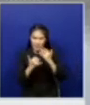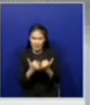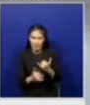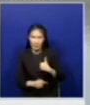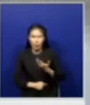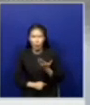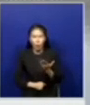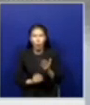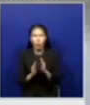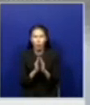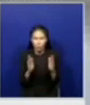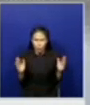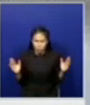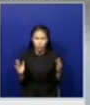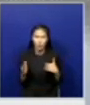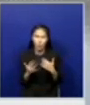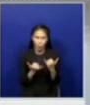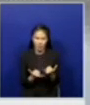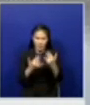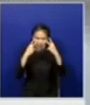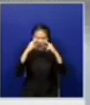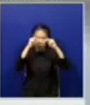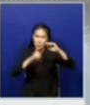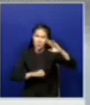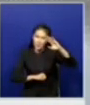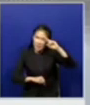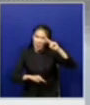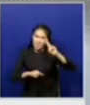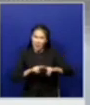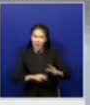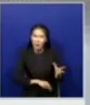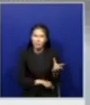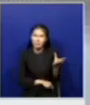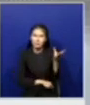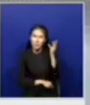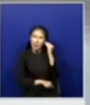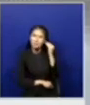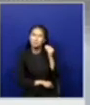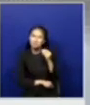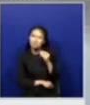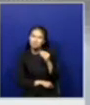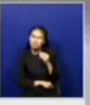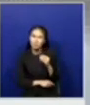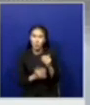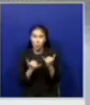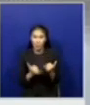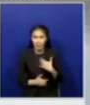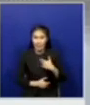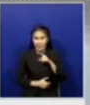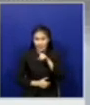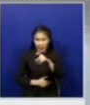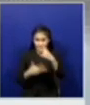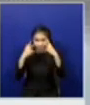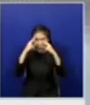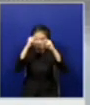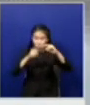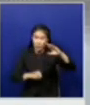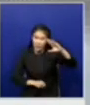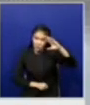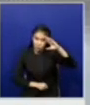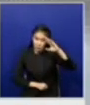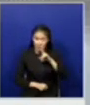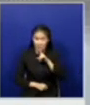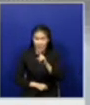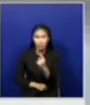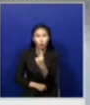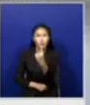ณที่ท่านได้มานั่งรับฟังด้วยตนเองสาเหตุที่ถามท่านนายกรัฐมนตรีคนเดียวไม่